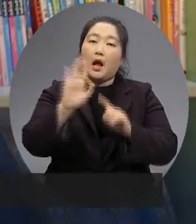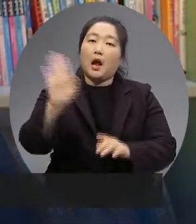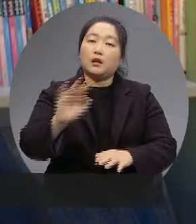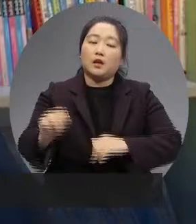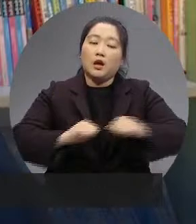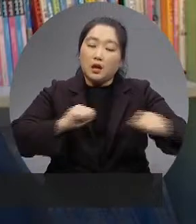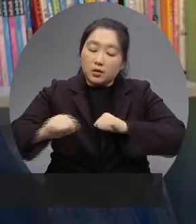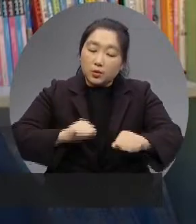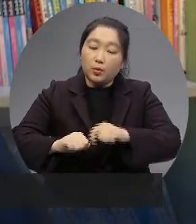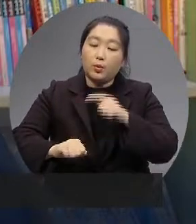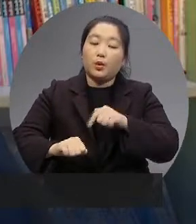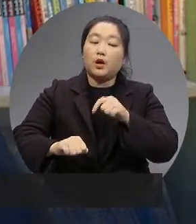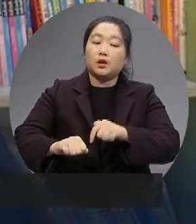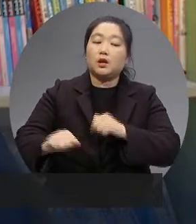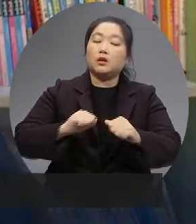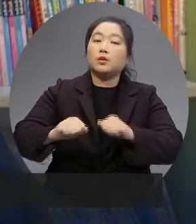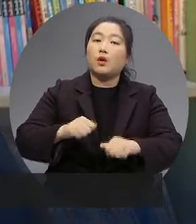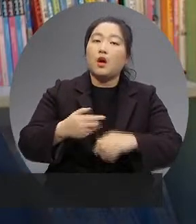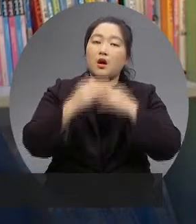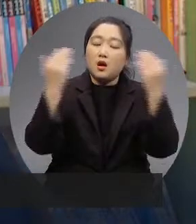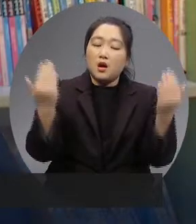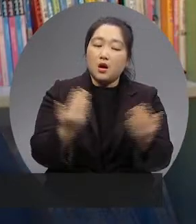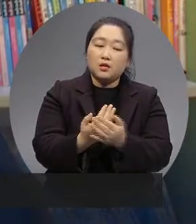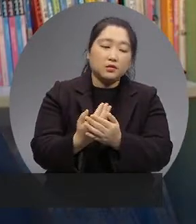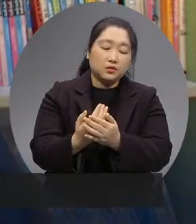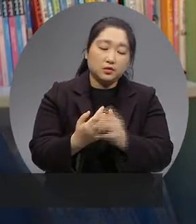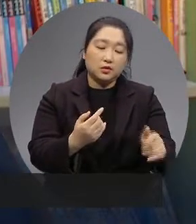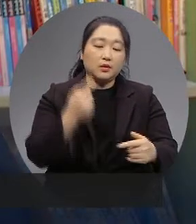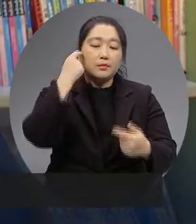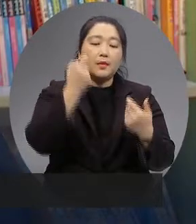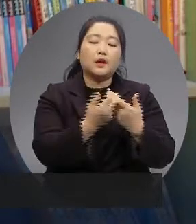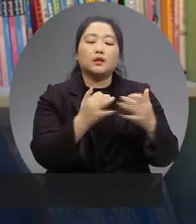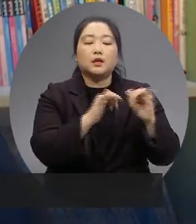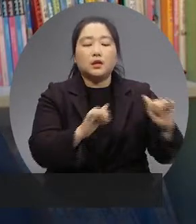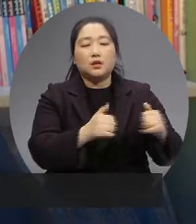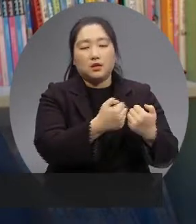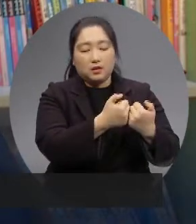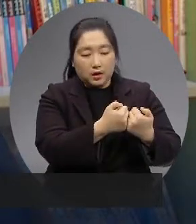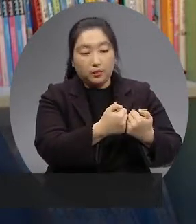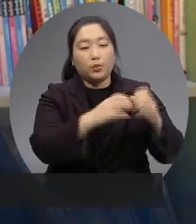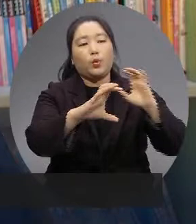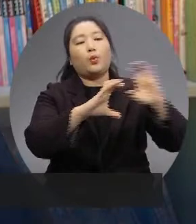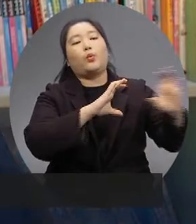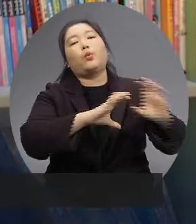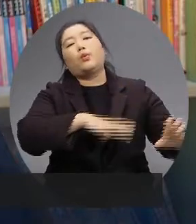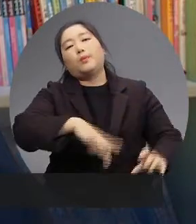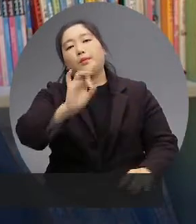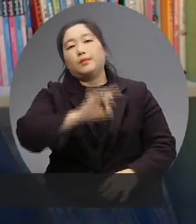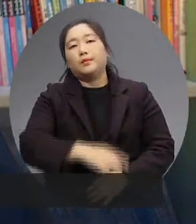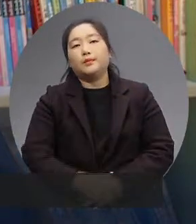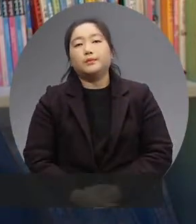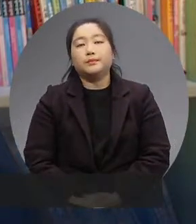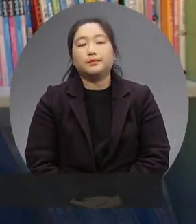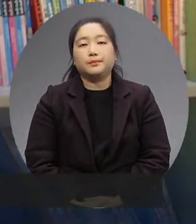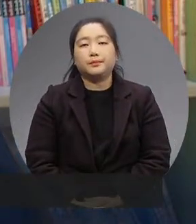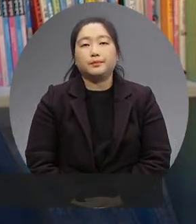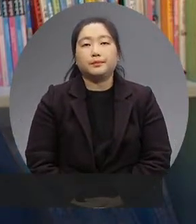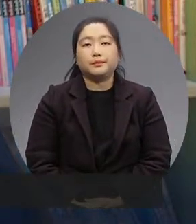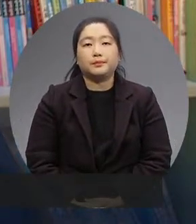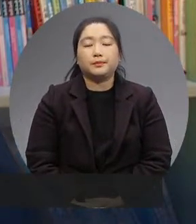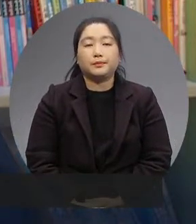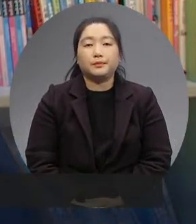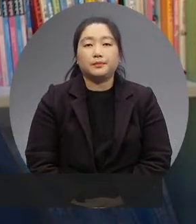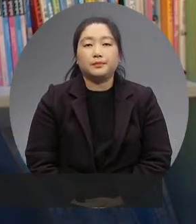그 행동은 그동안 모든 존재를 부인했던 반대 주민들과 함께 다시 머리를